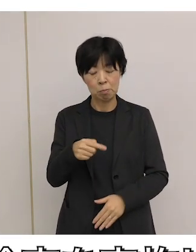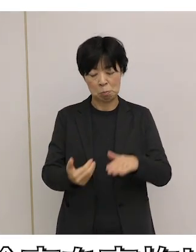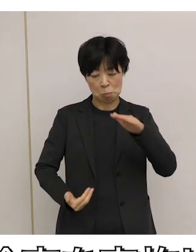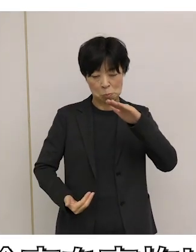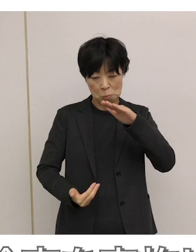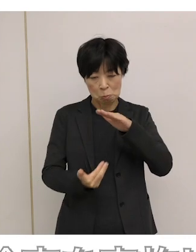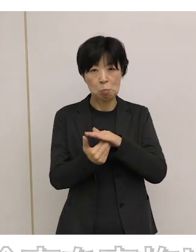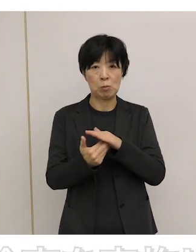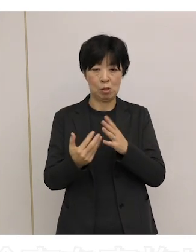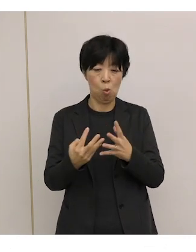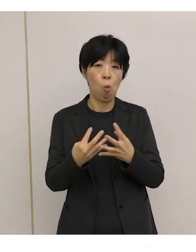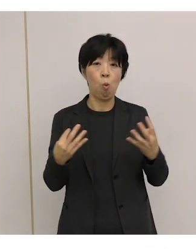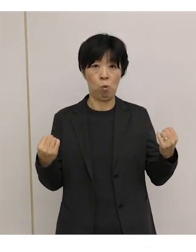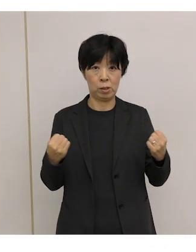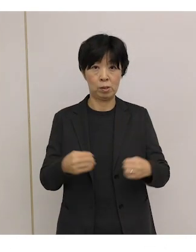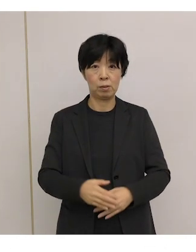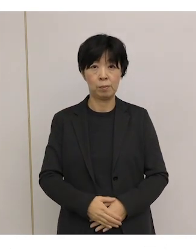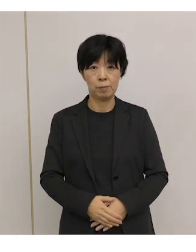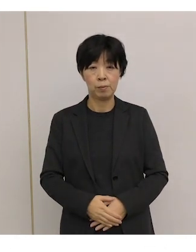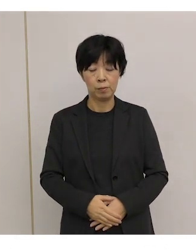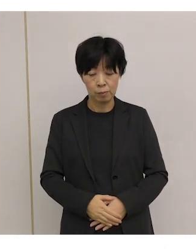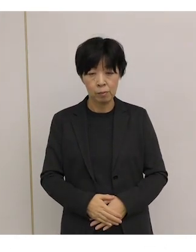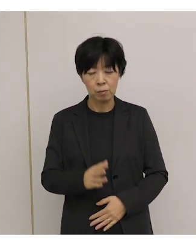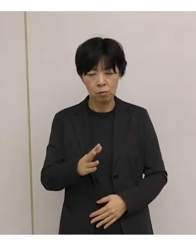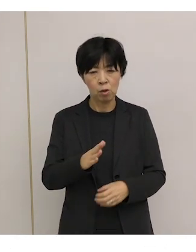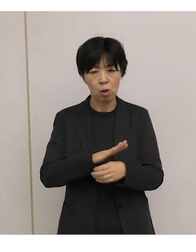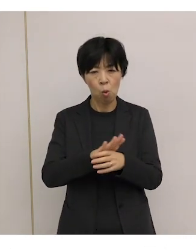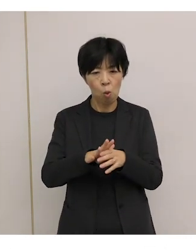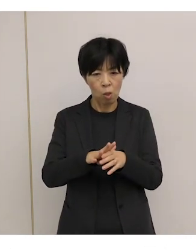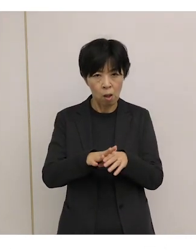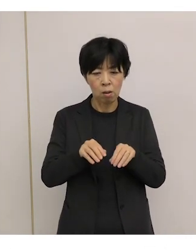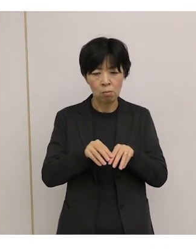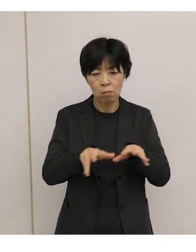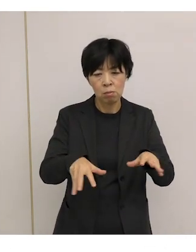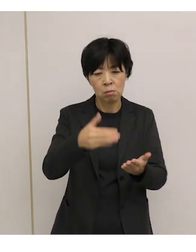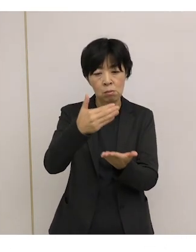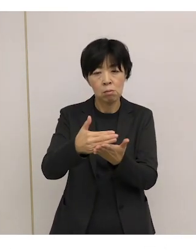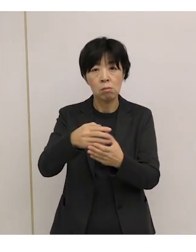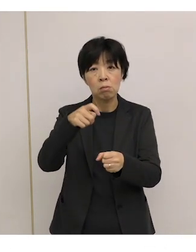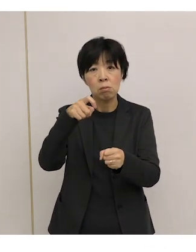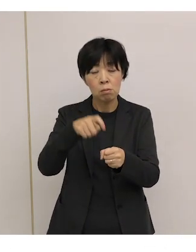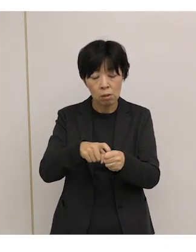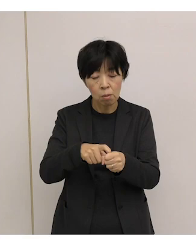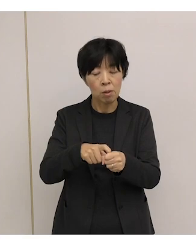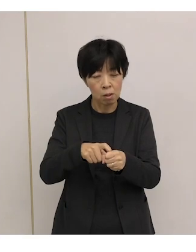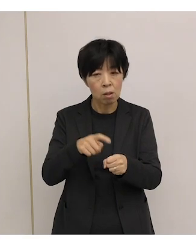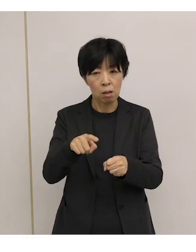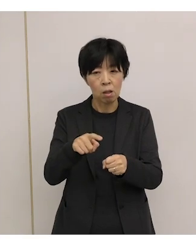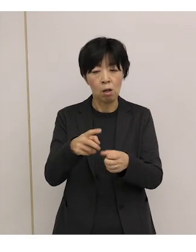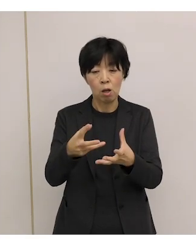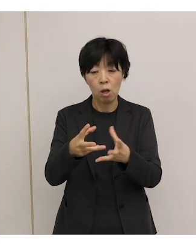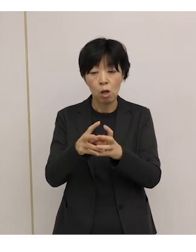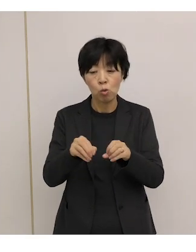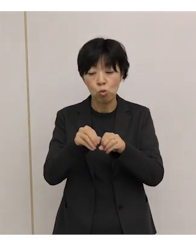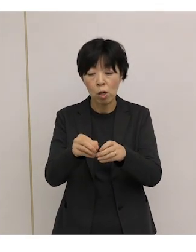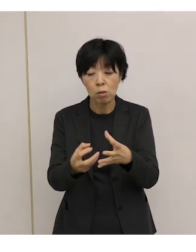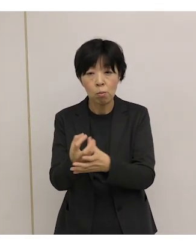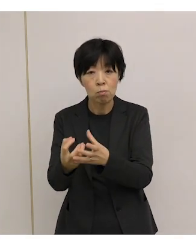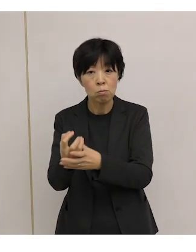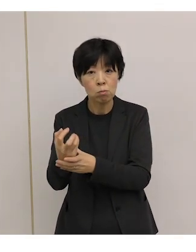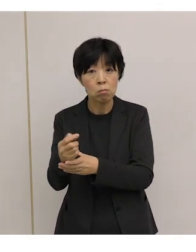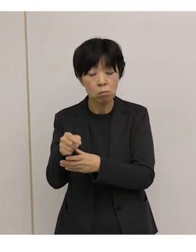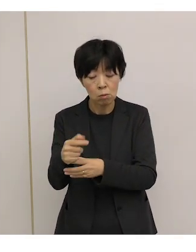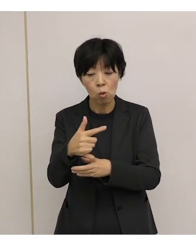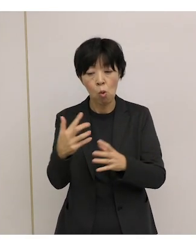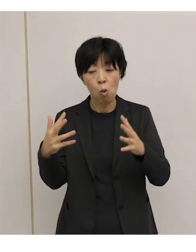が判明しました。さらなる感染拡大を防止するため、複数のクラスターが発生した大宮